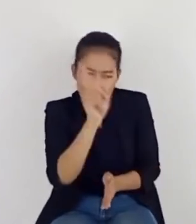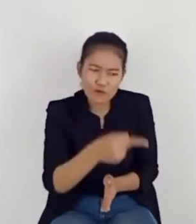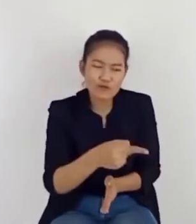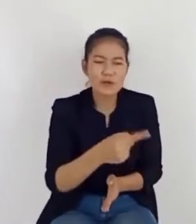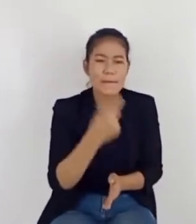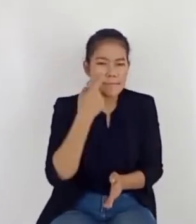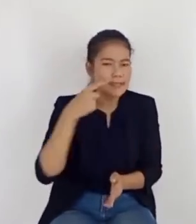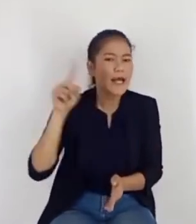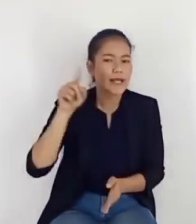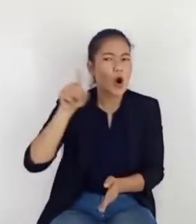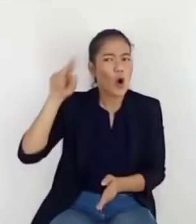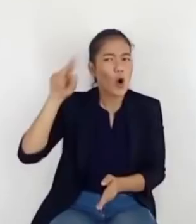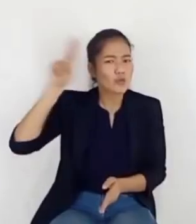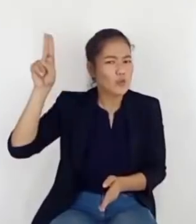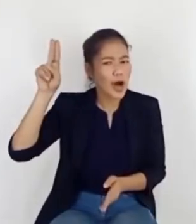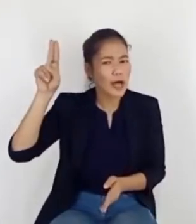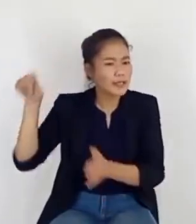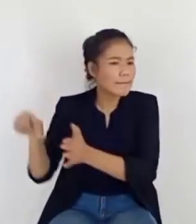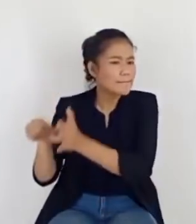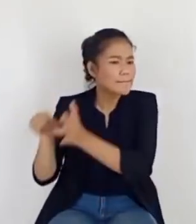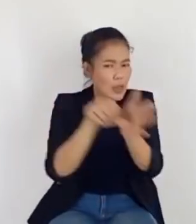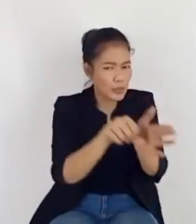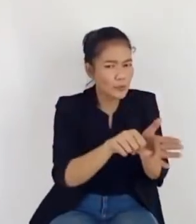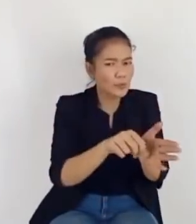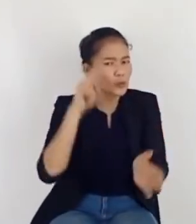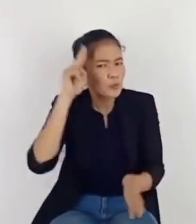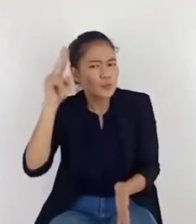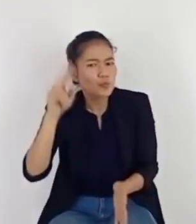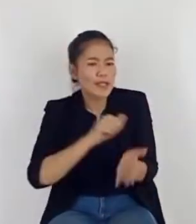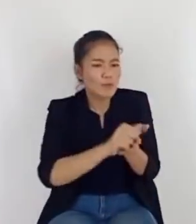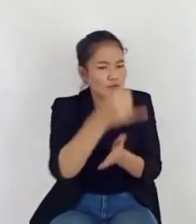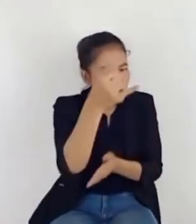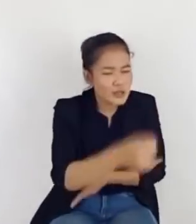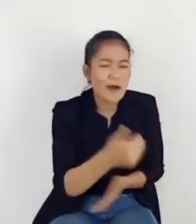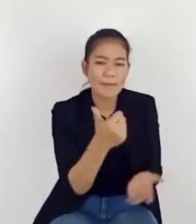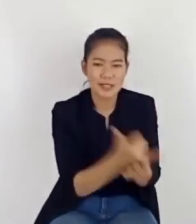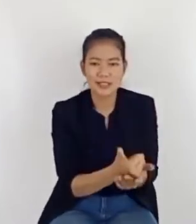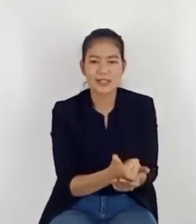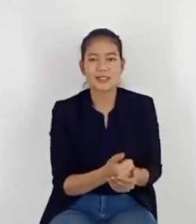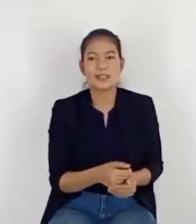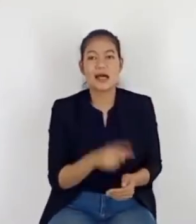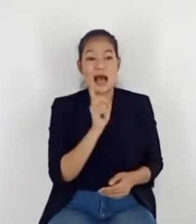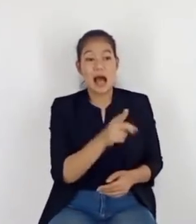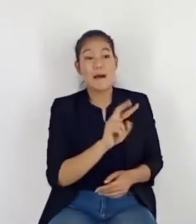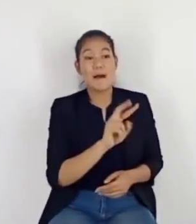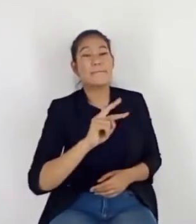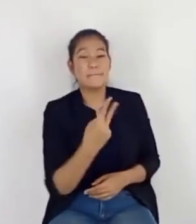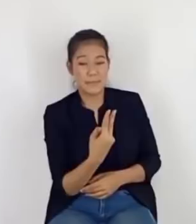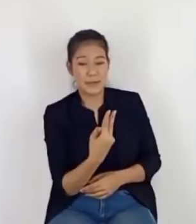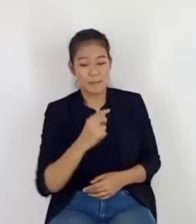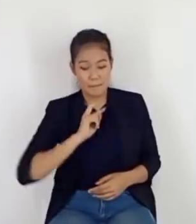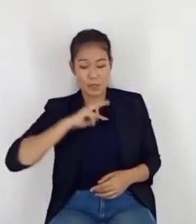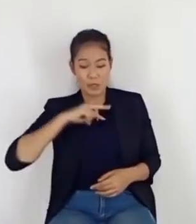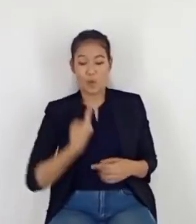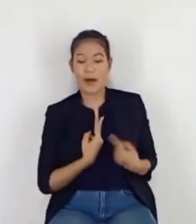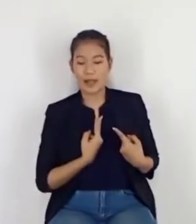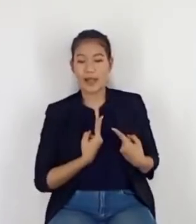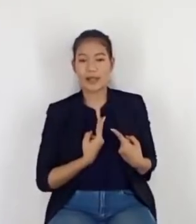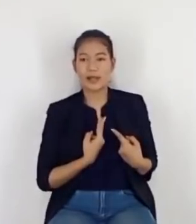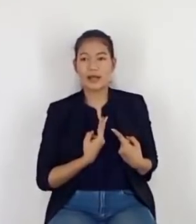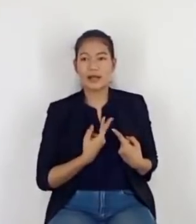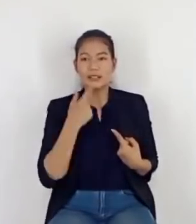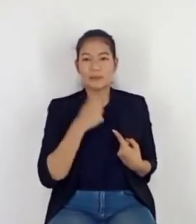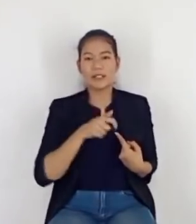Tuhan pasti akan mengampuni. Dan pertobatan itu seperti orang yang